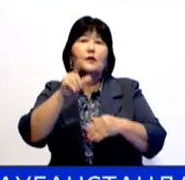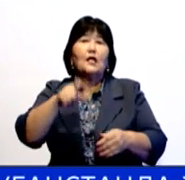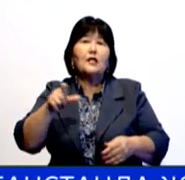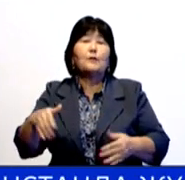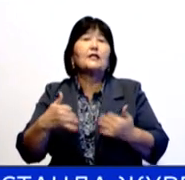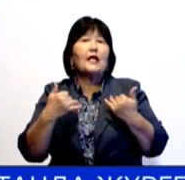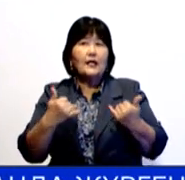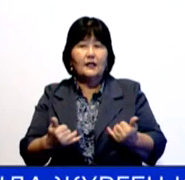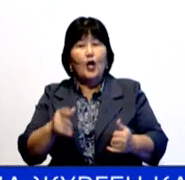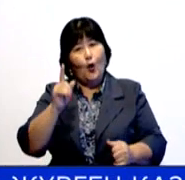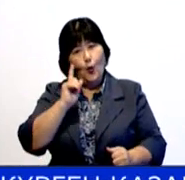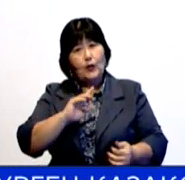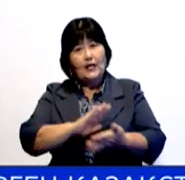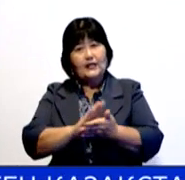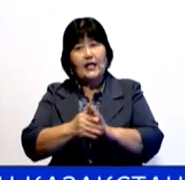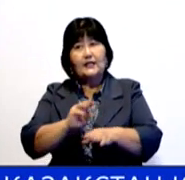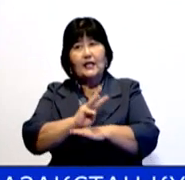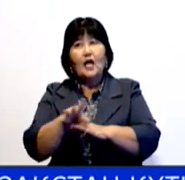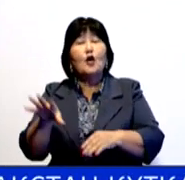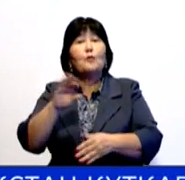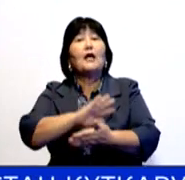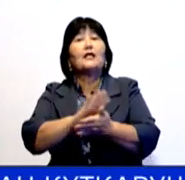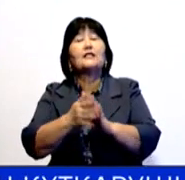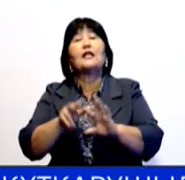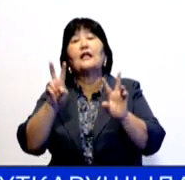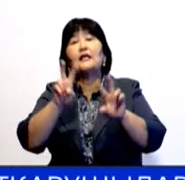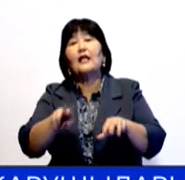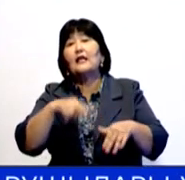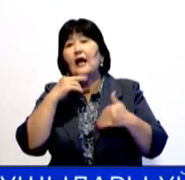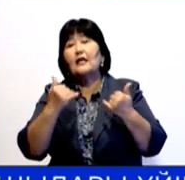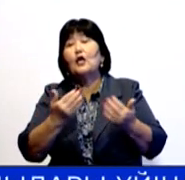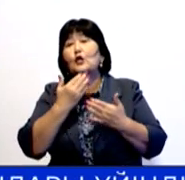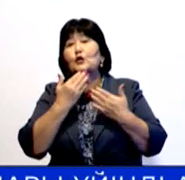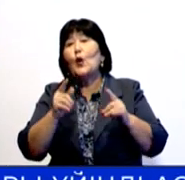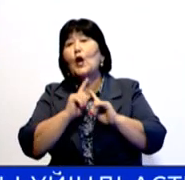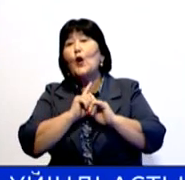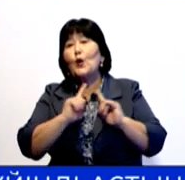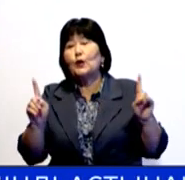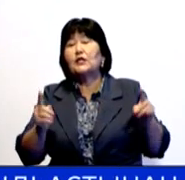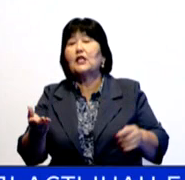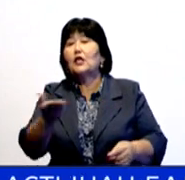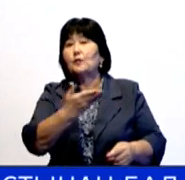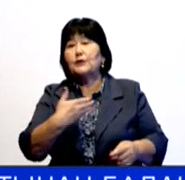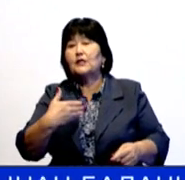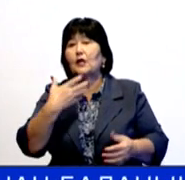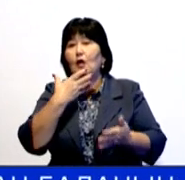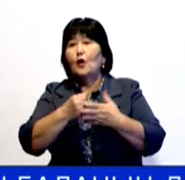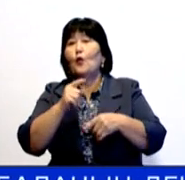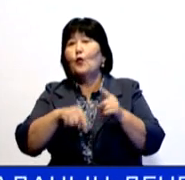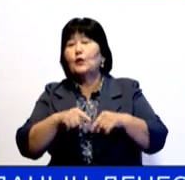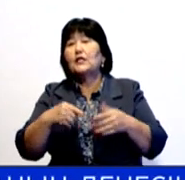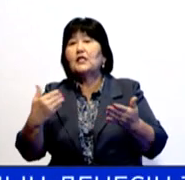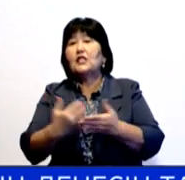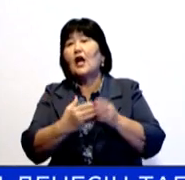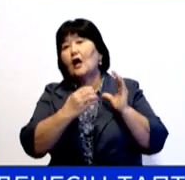азаматтарға да қолайлы жағдай жасалған, барлық жағдайлар қарастырылған соңғы үлгідегі біздің отандық жаңа